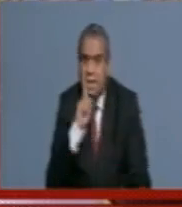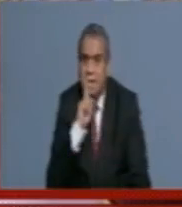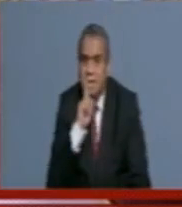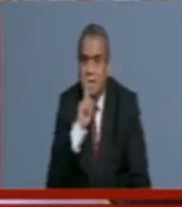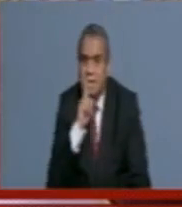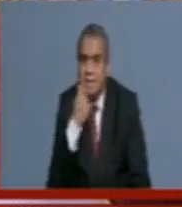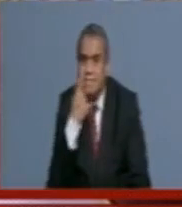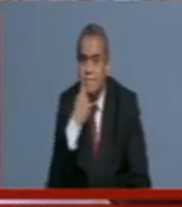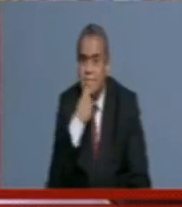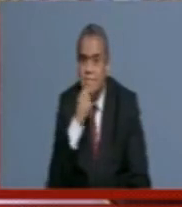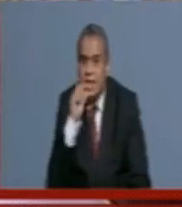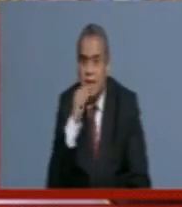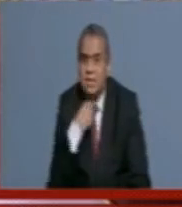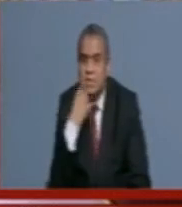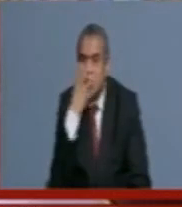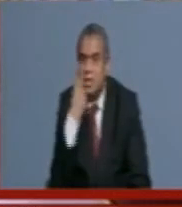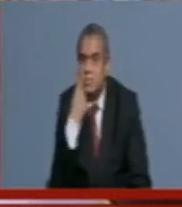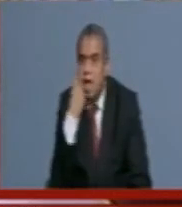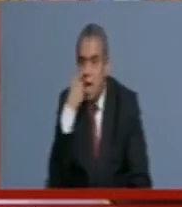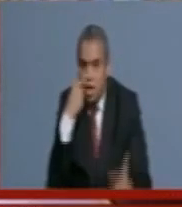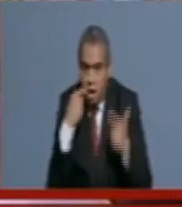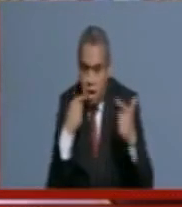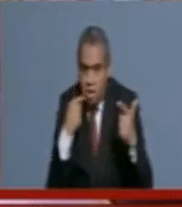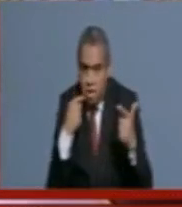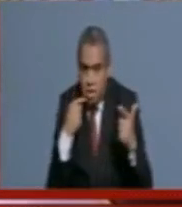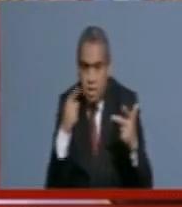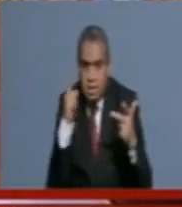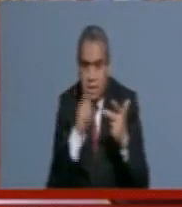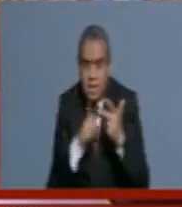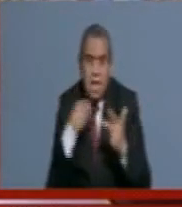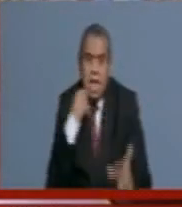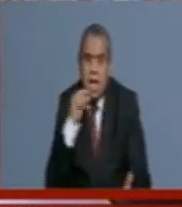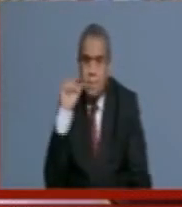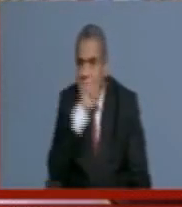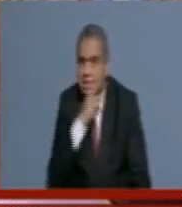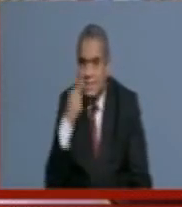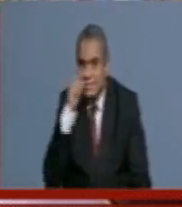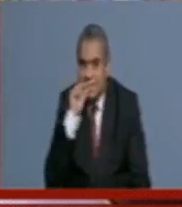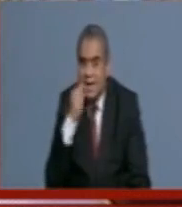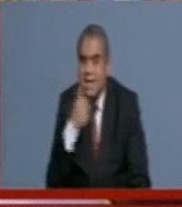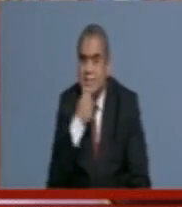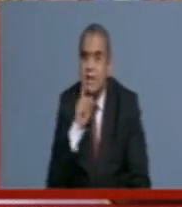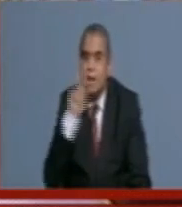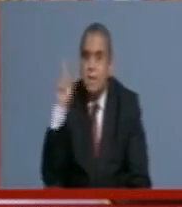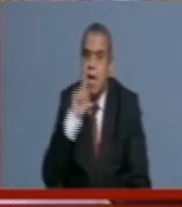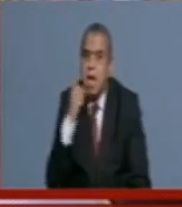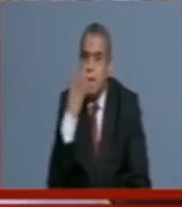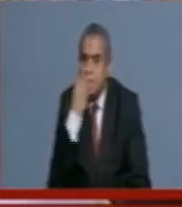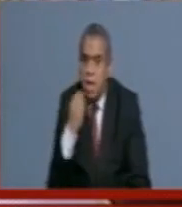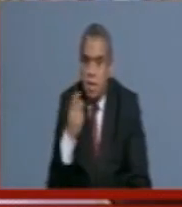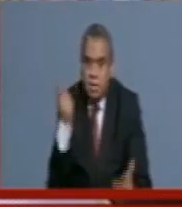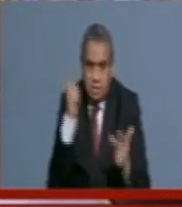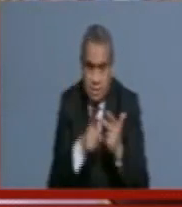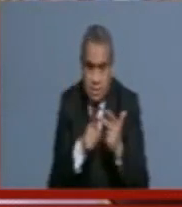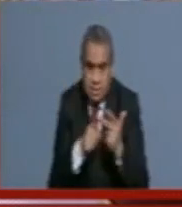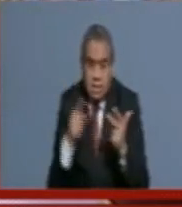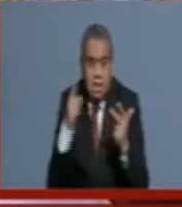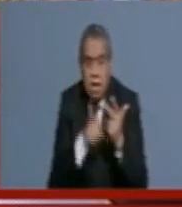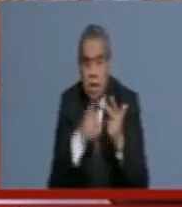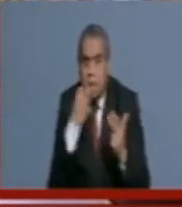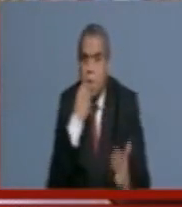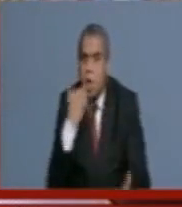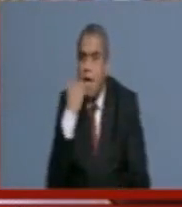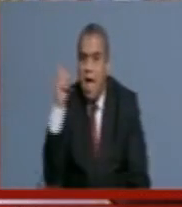زهران، ثم السيد عبد السند يمامه، ثم السيد حازم عمر،